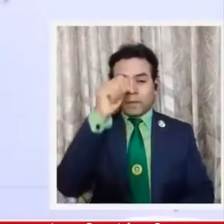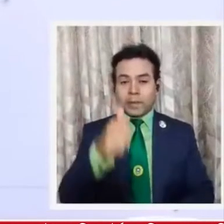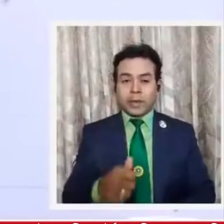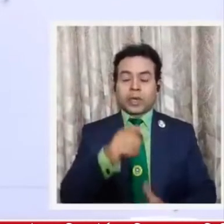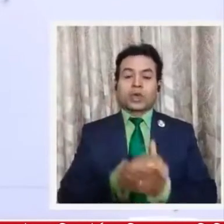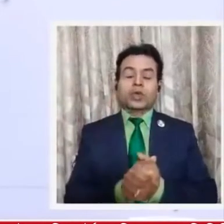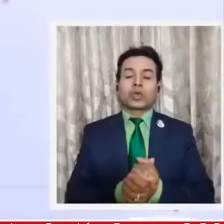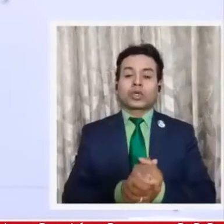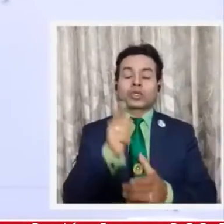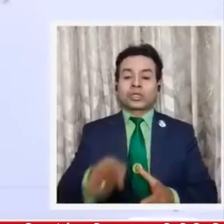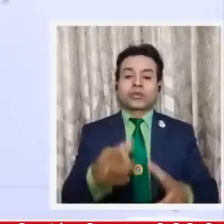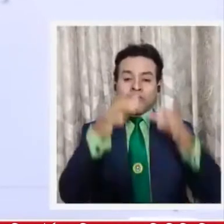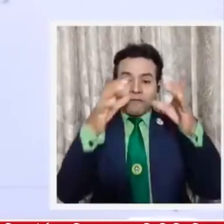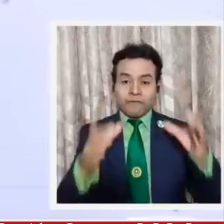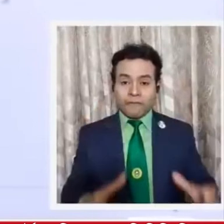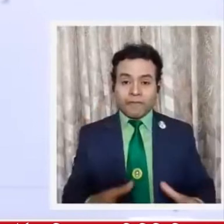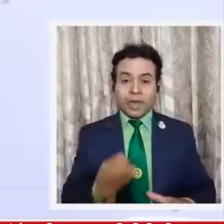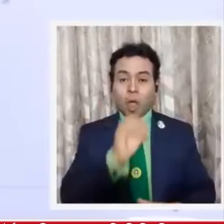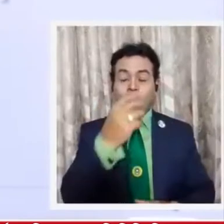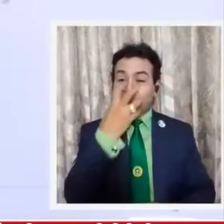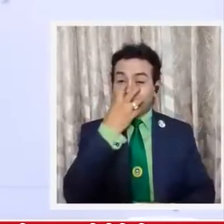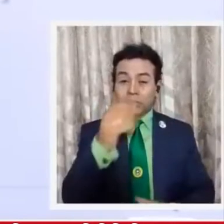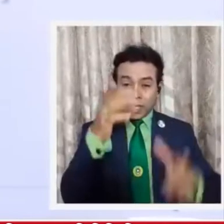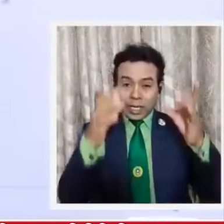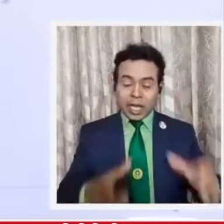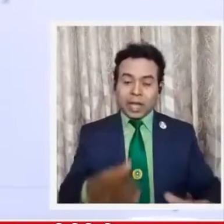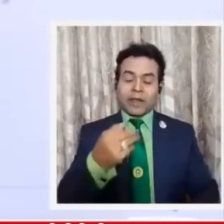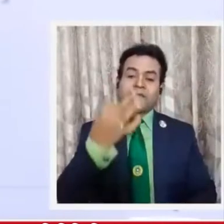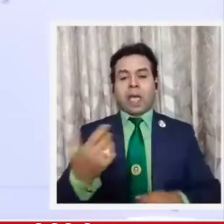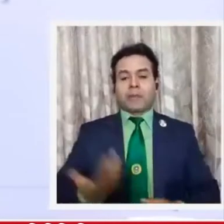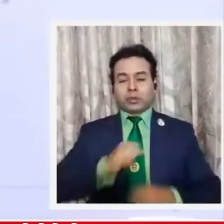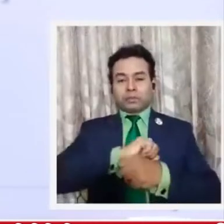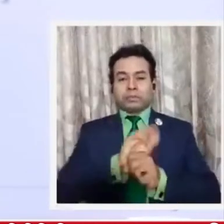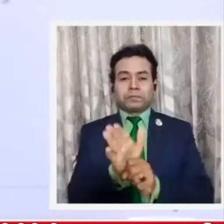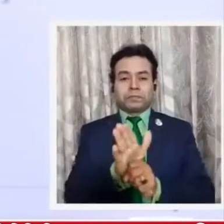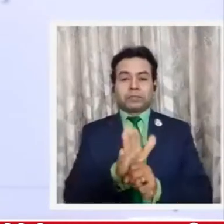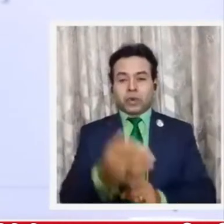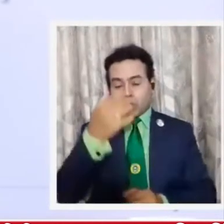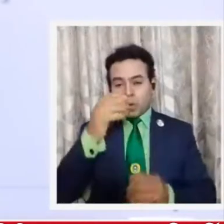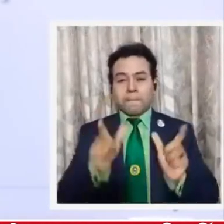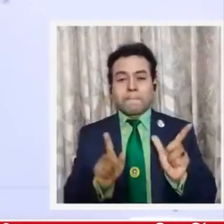করে 2,928 জনের করোনা শনাক্ত হয়েছে। এ নিয়ে দেশে মোট করোনা শনাক্ত হয়েছে